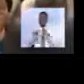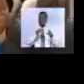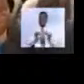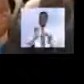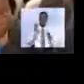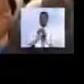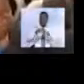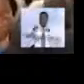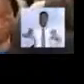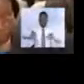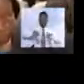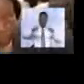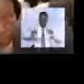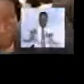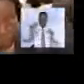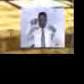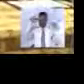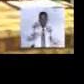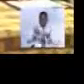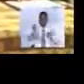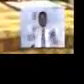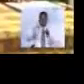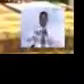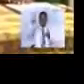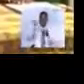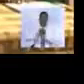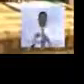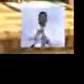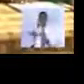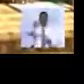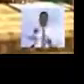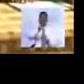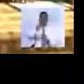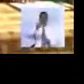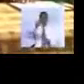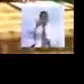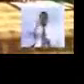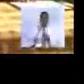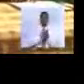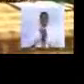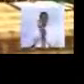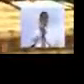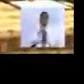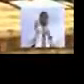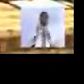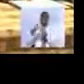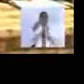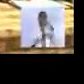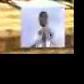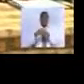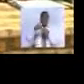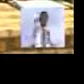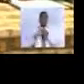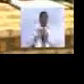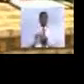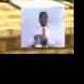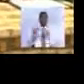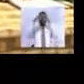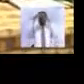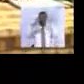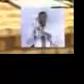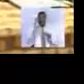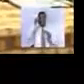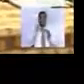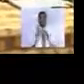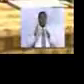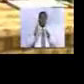réalisation de cette enquête, un accord vient d'être signé le lundi 28 octobre dernier à Washington DC, dans les locaux de l'ambassade